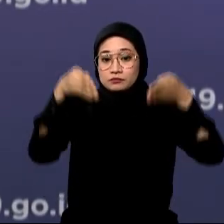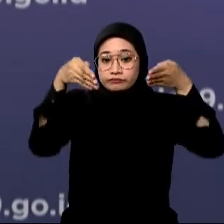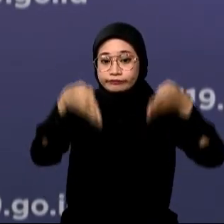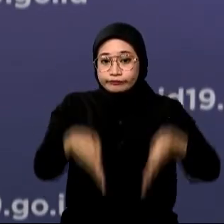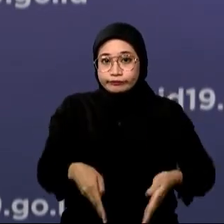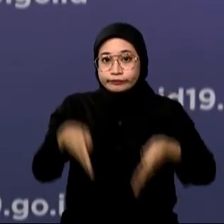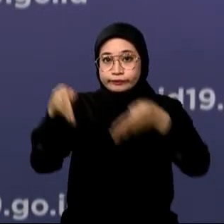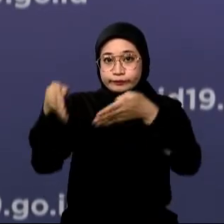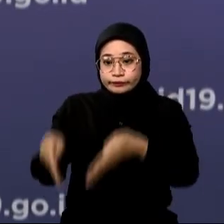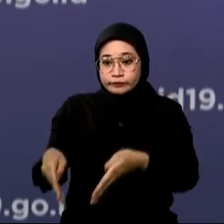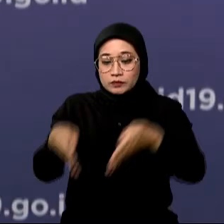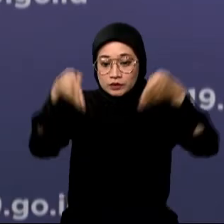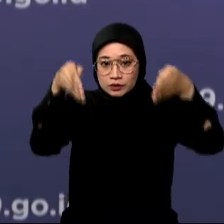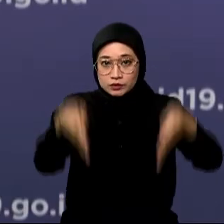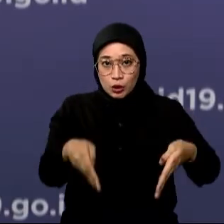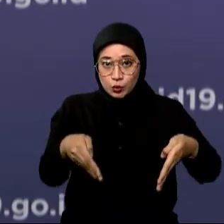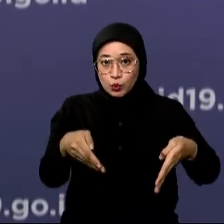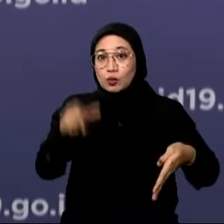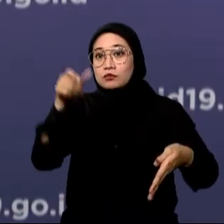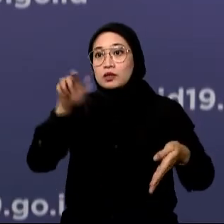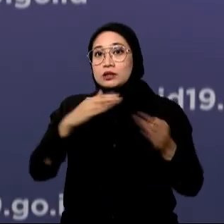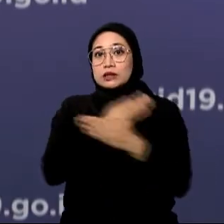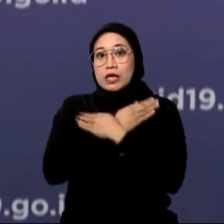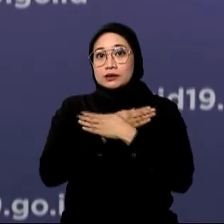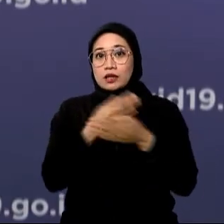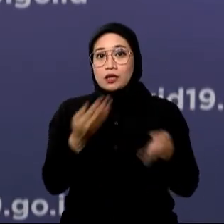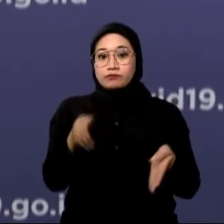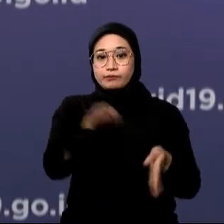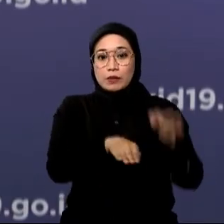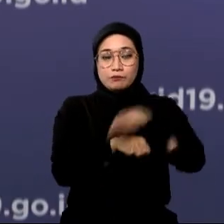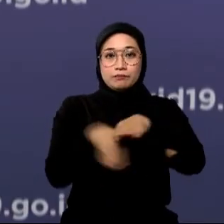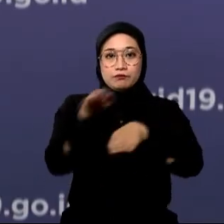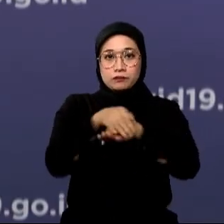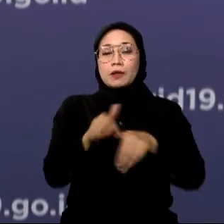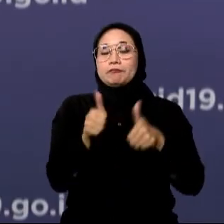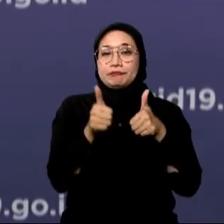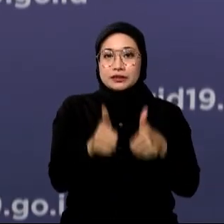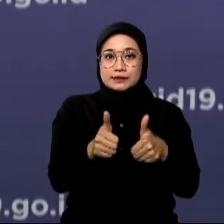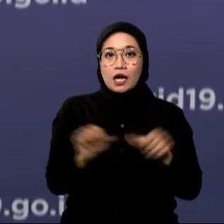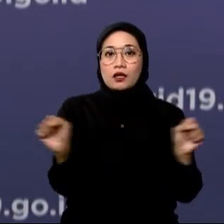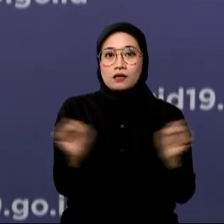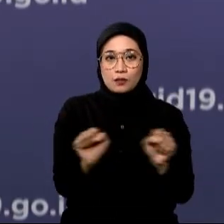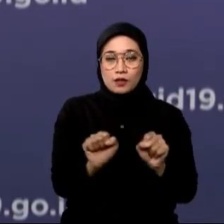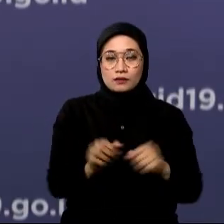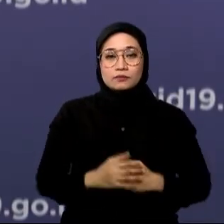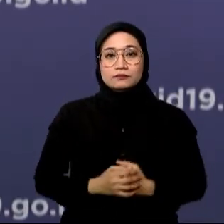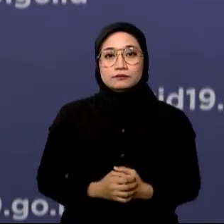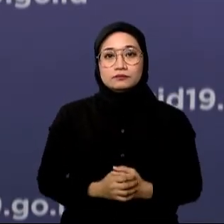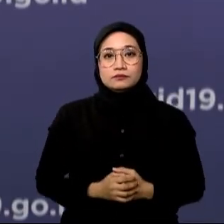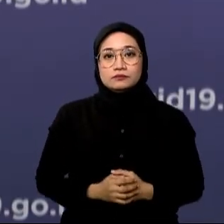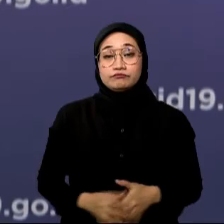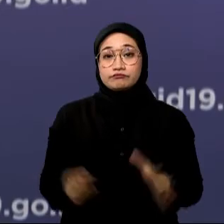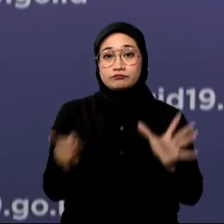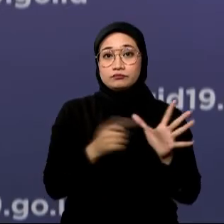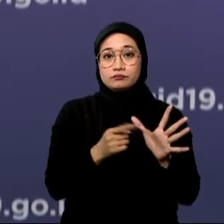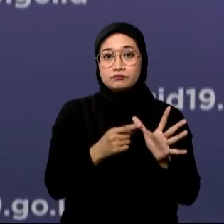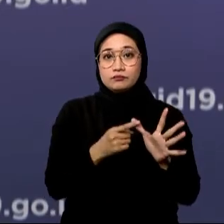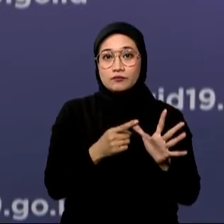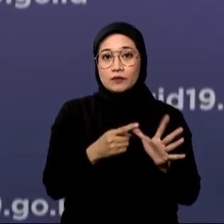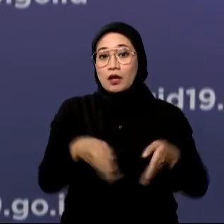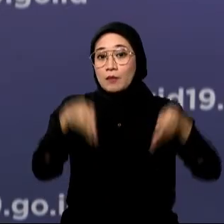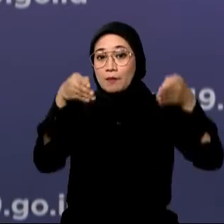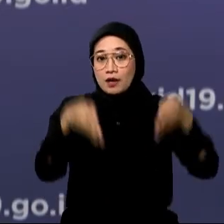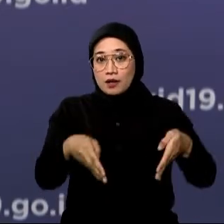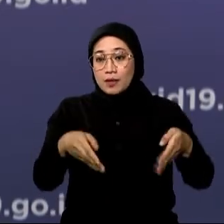kubur diperbolehkan pada kondisi darurat. Kemudian selanjutnya, pemakaman dapat dihadiri oleh keluarga dekat